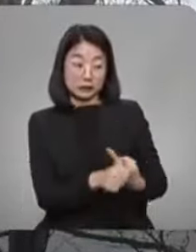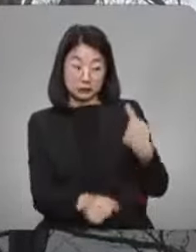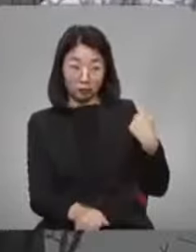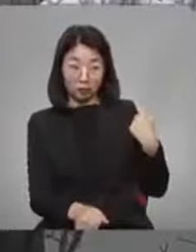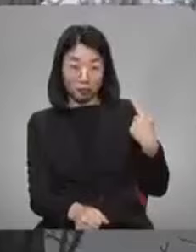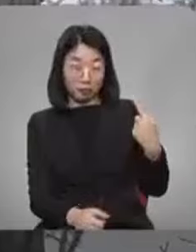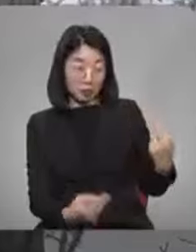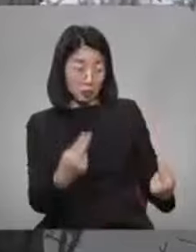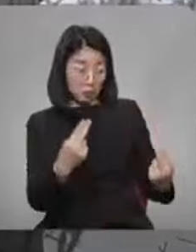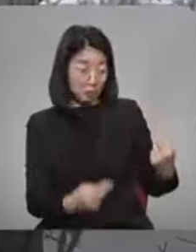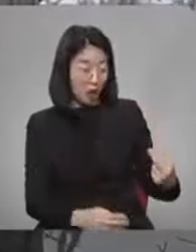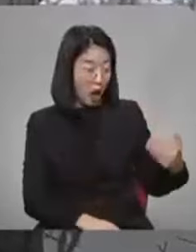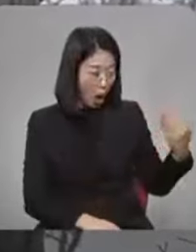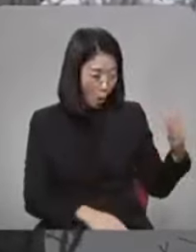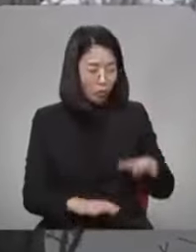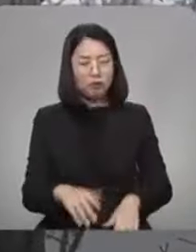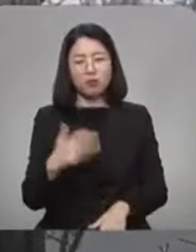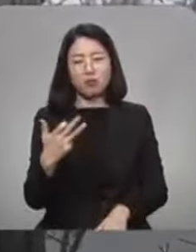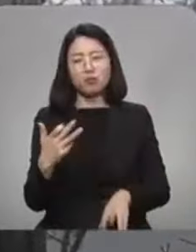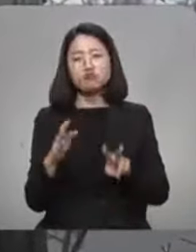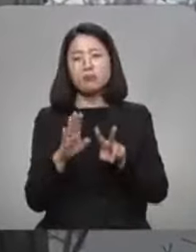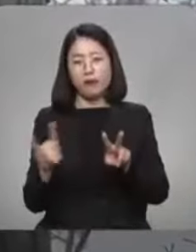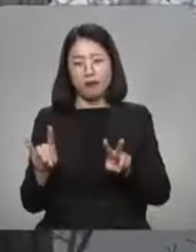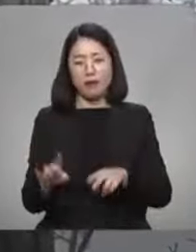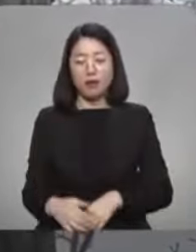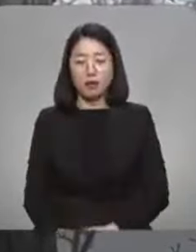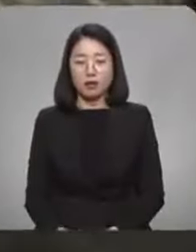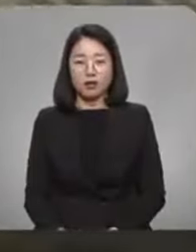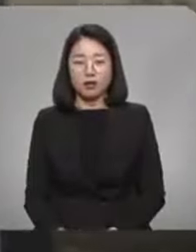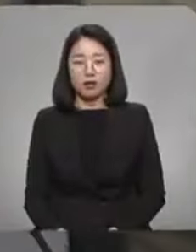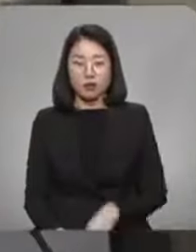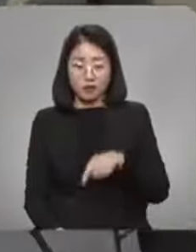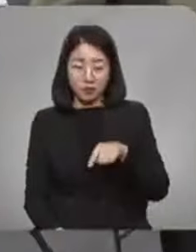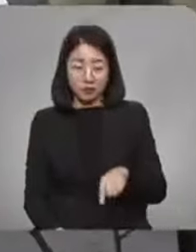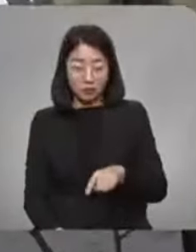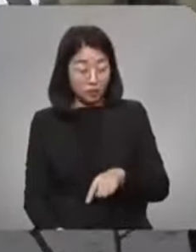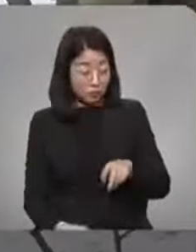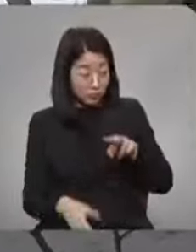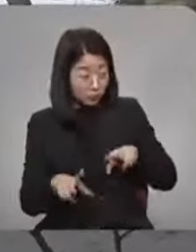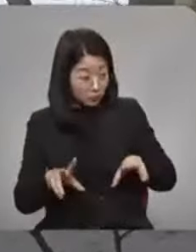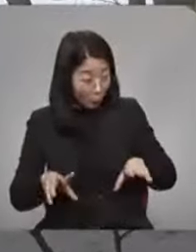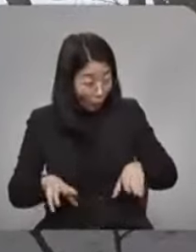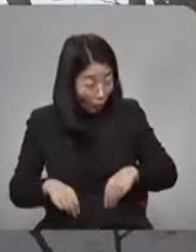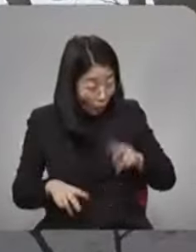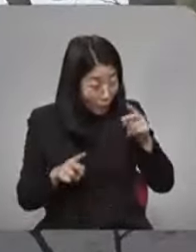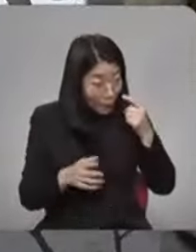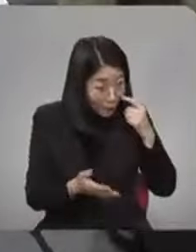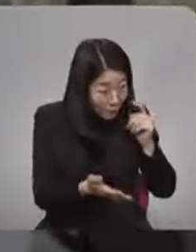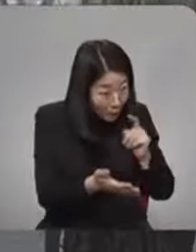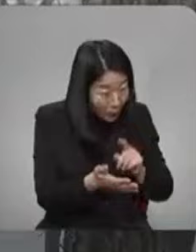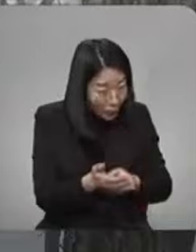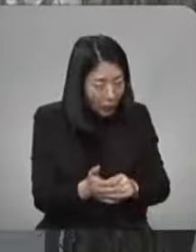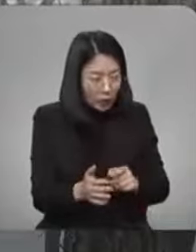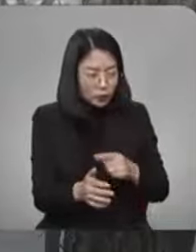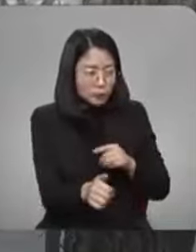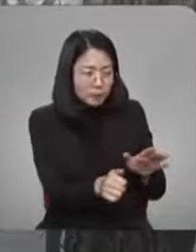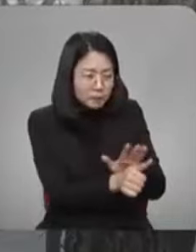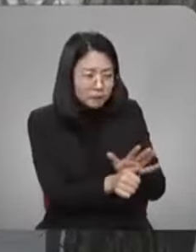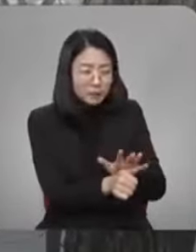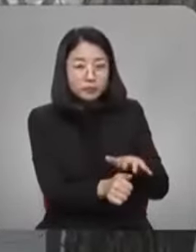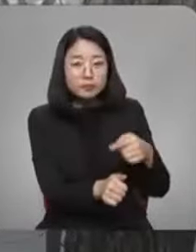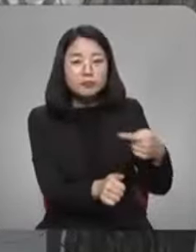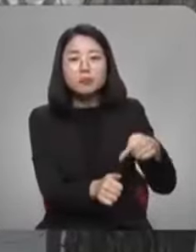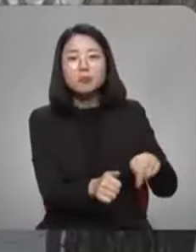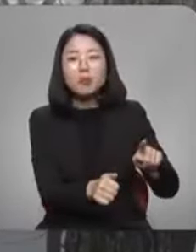같은 기간보다 9배나 많습니다. 국립공원 측은 탈진한 사냥을 살리기 위해선 초기 대응이 중요하다고